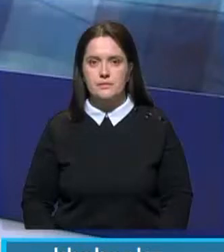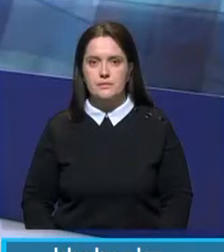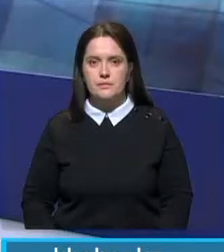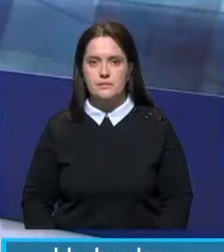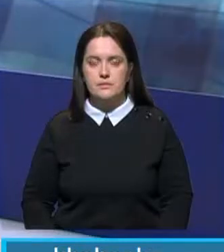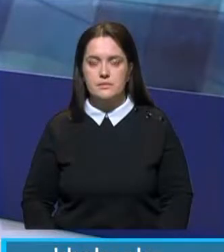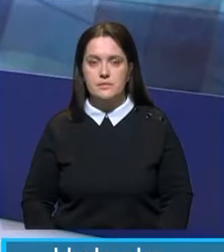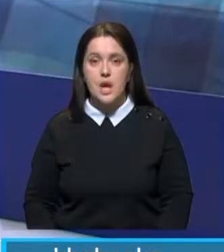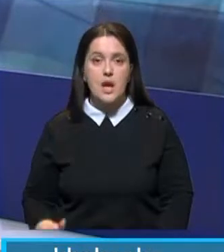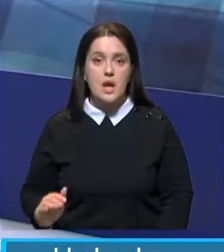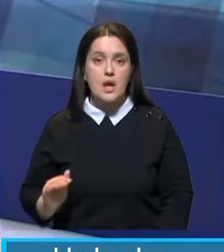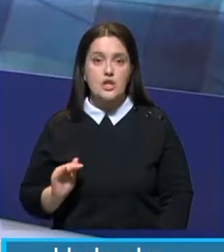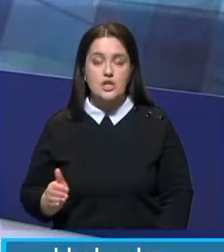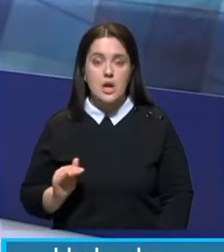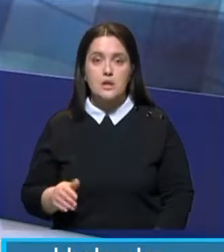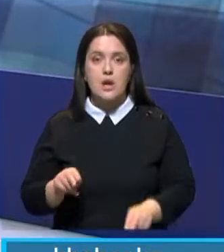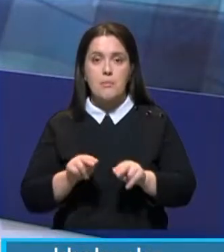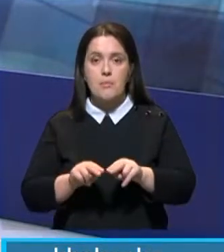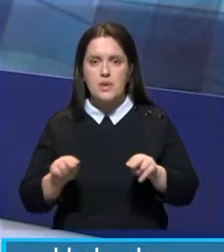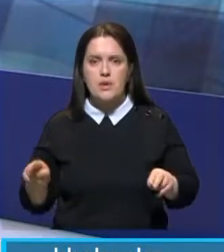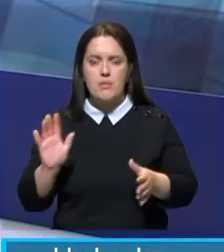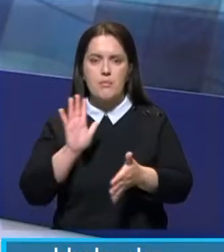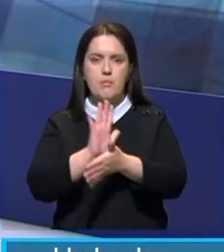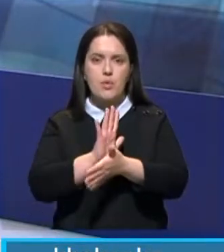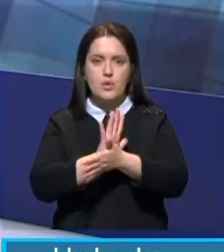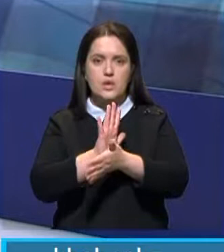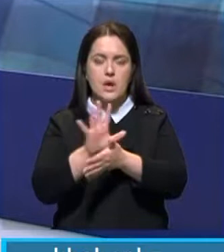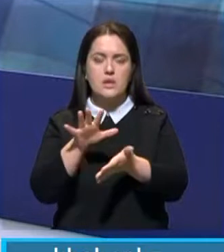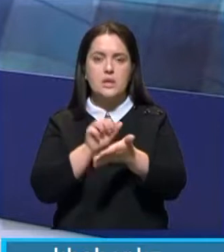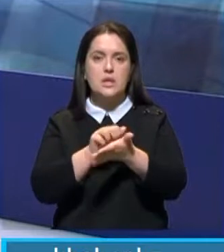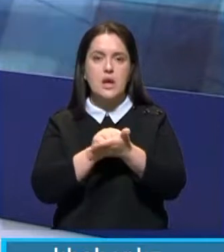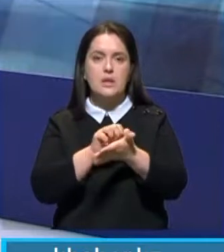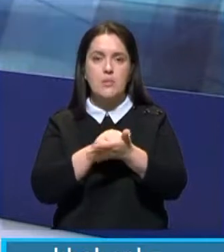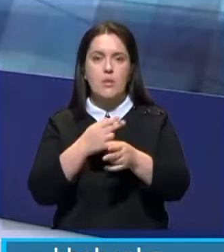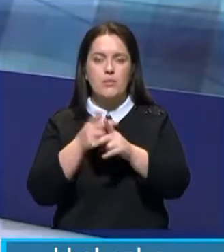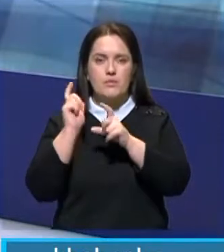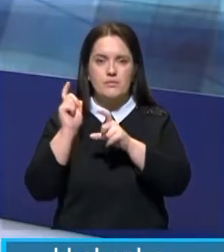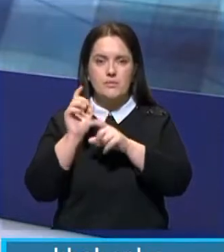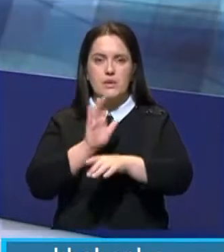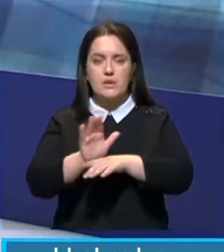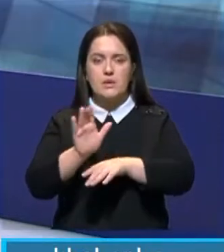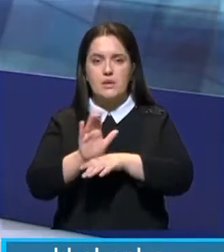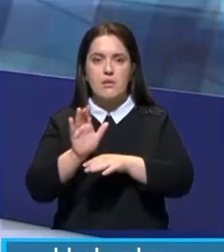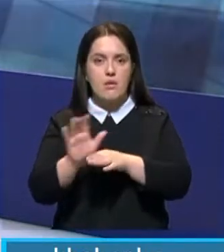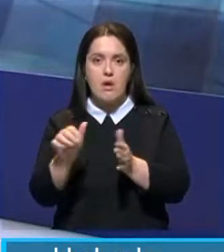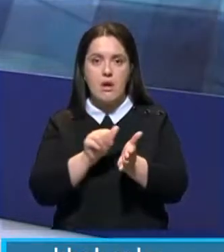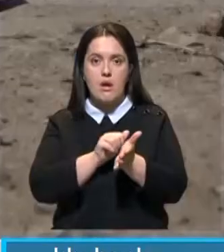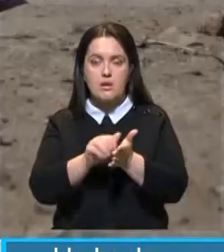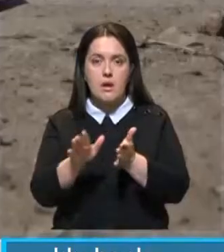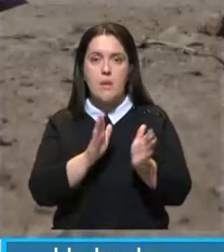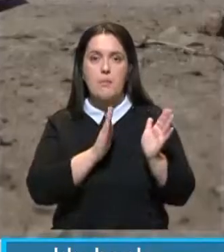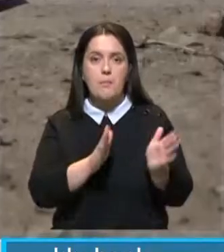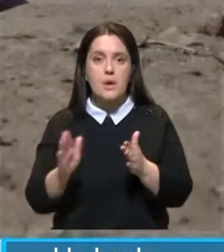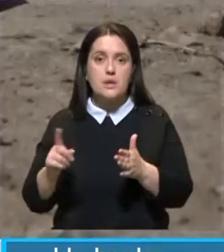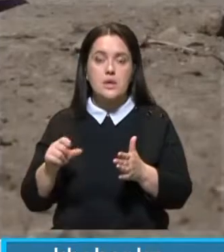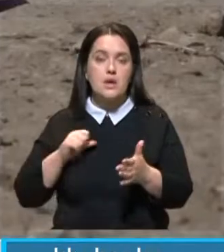Другим темам. Частный сектор Петропавловска завален мусором. Предприятия, занимающиеся вывозом твердых бытовых отходов, отказываются наводить порядок за